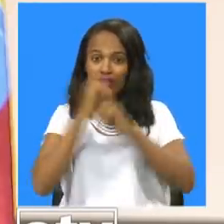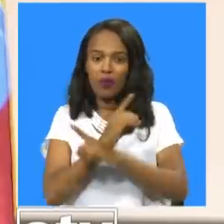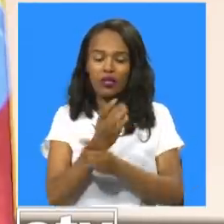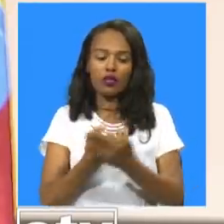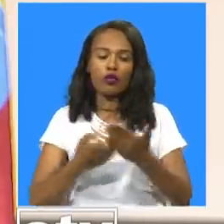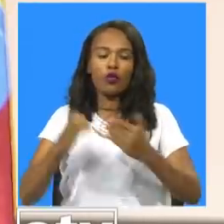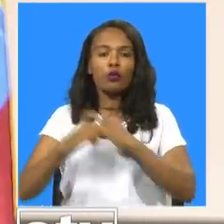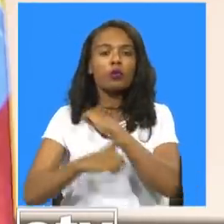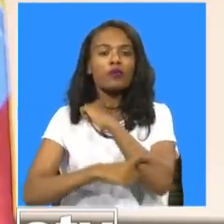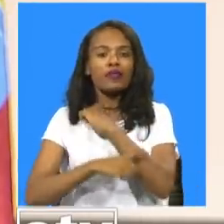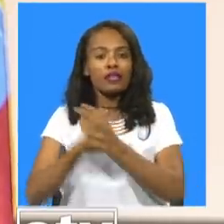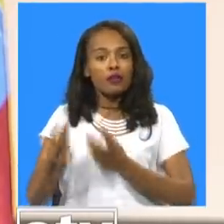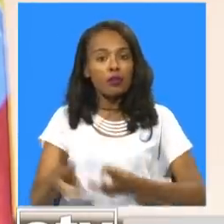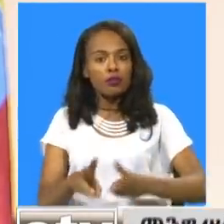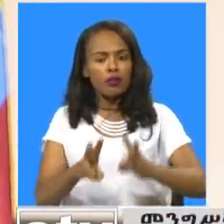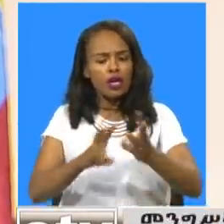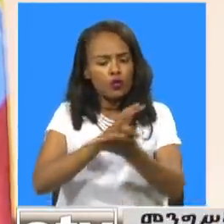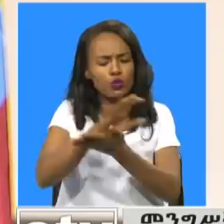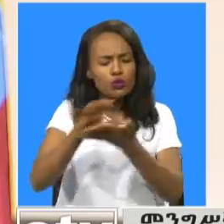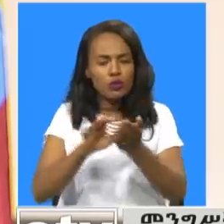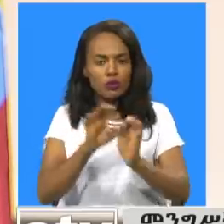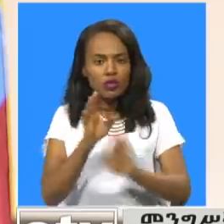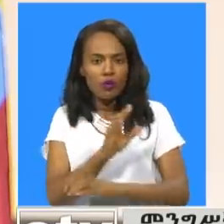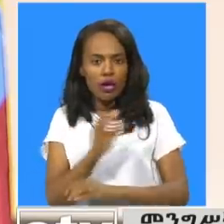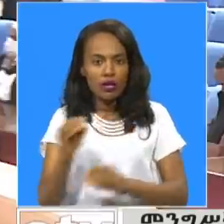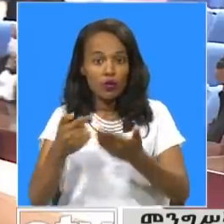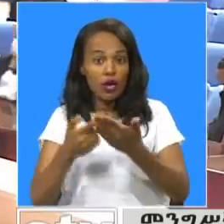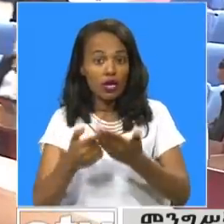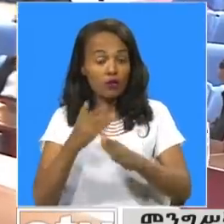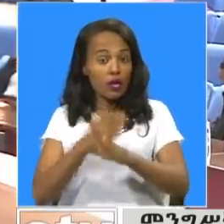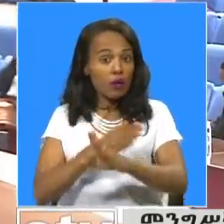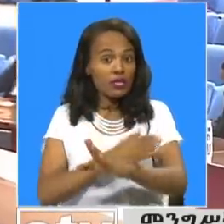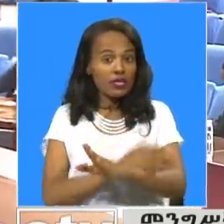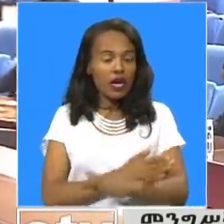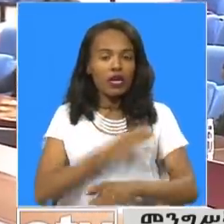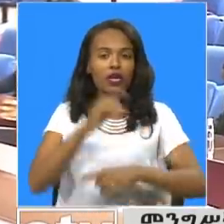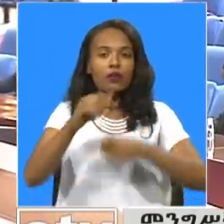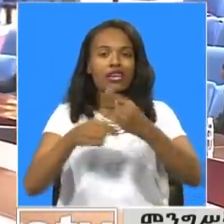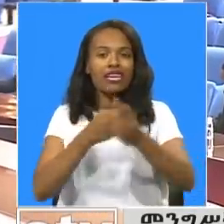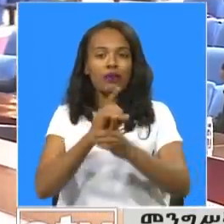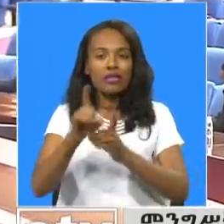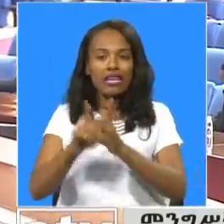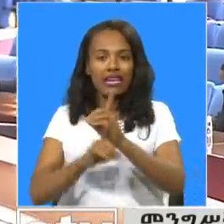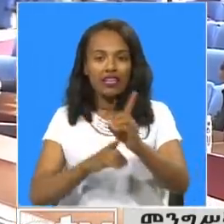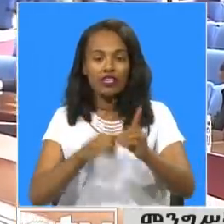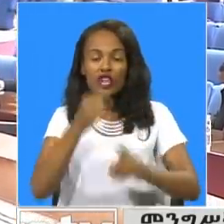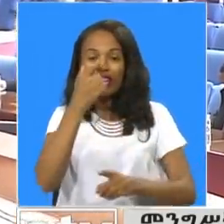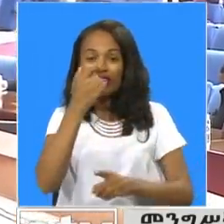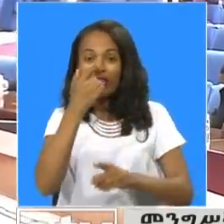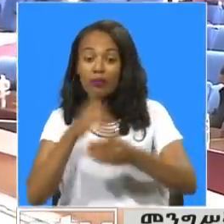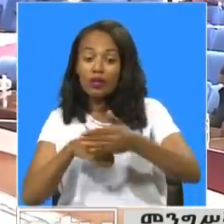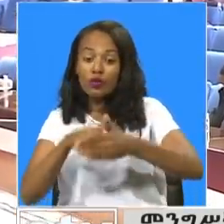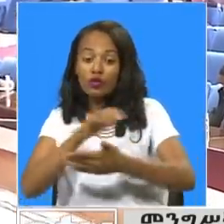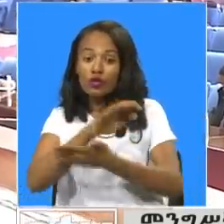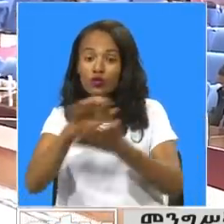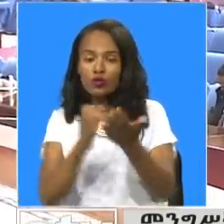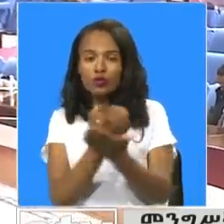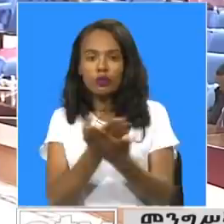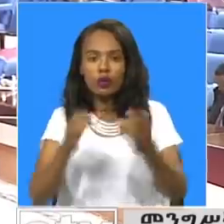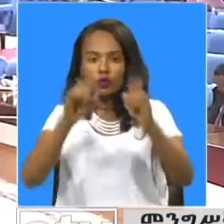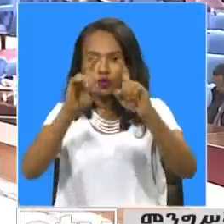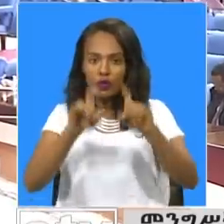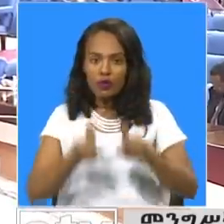ሀብቱን የሚፈትንበትን መንገድ ውስብስብ ስለሚያደርገውና ይህንንም ለማስተካከል የሚከድበት አቅጣጫ ከተለመደው ውጪ ውስብስብ ነገሮችን